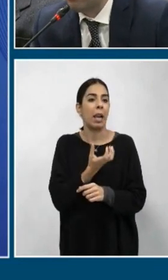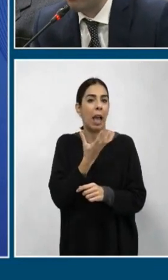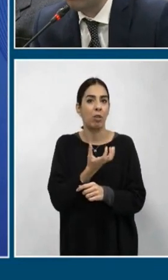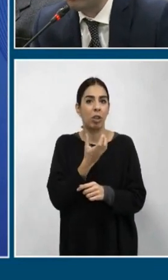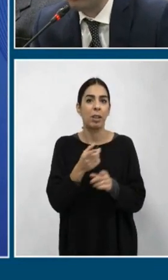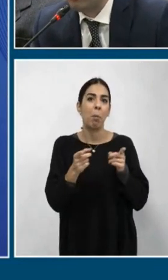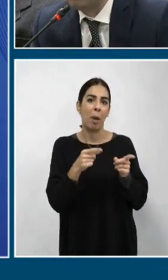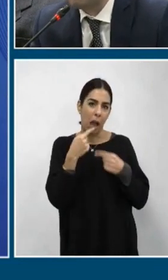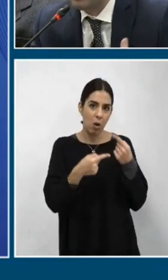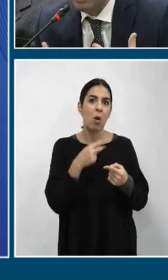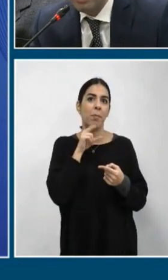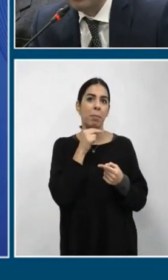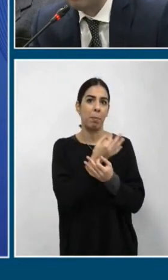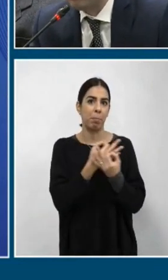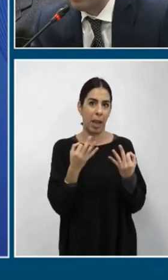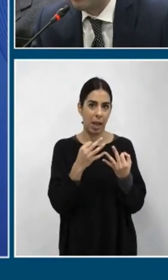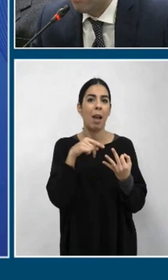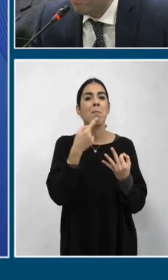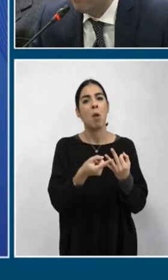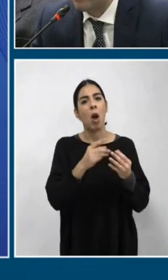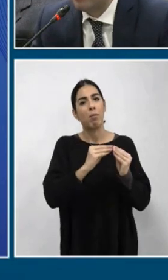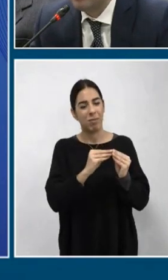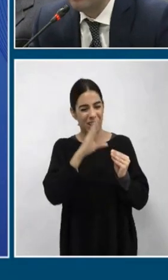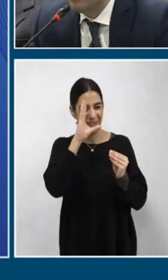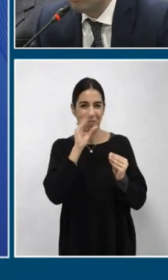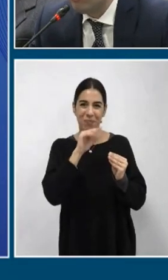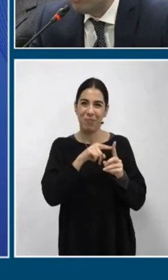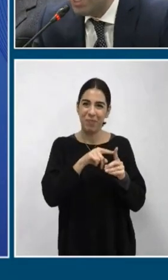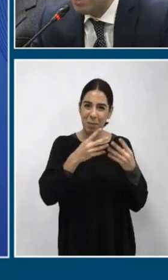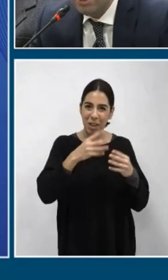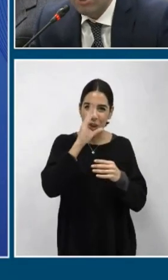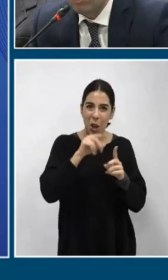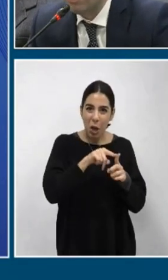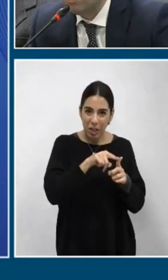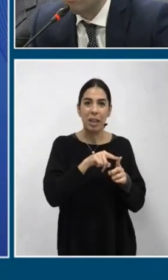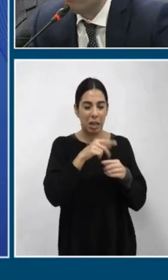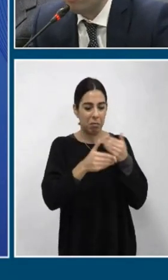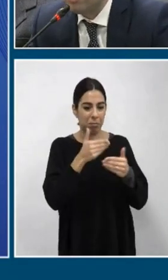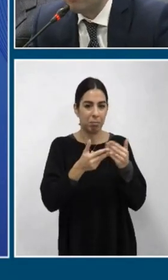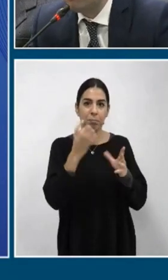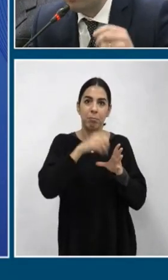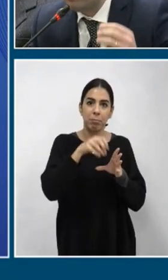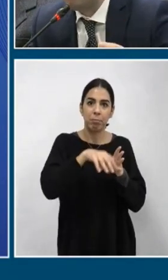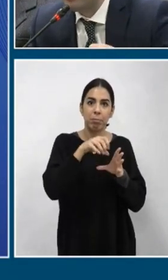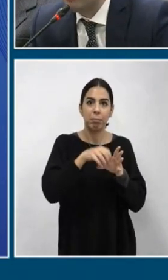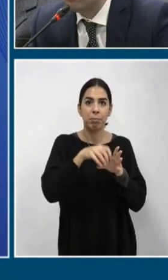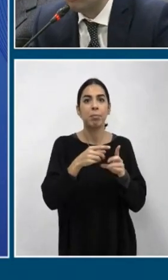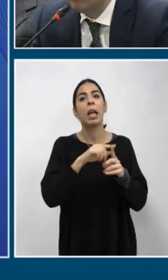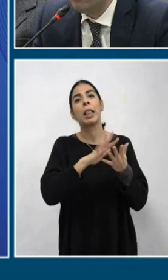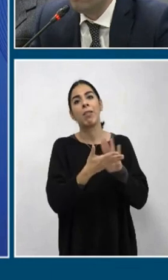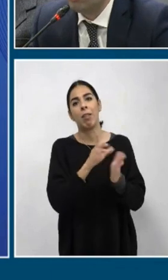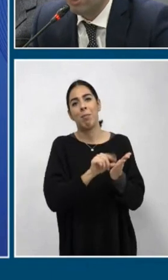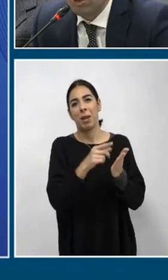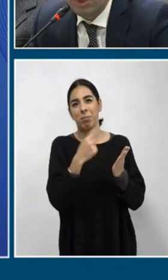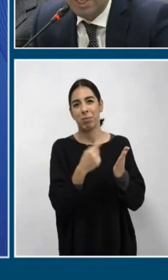processarla attraverso machine Learning elaborarla farla convogliare dentro un sistema informativo che poi è quella